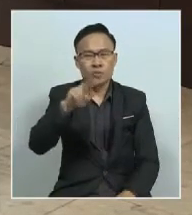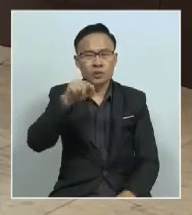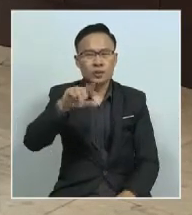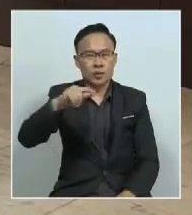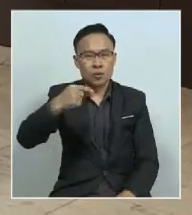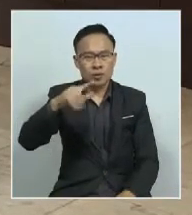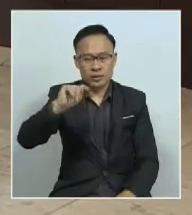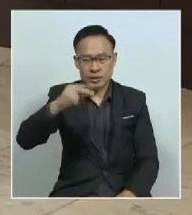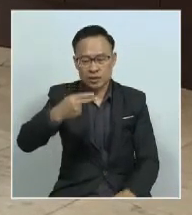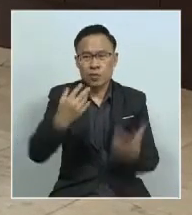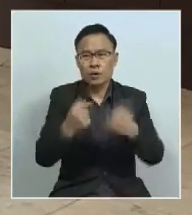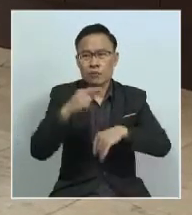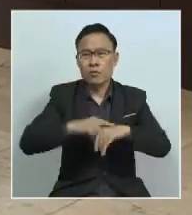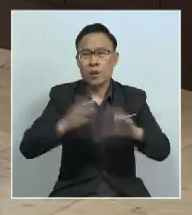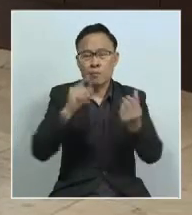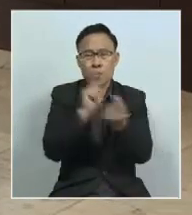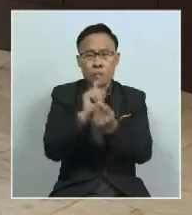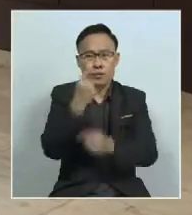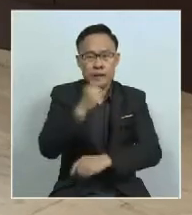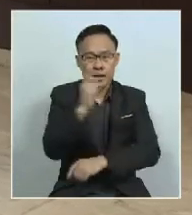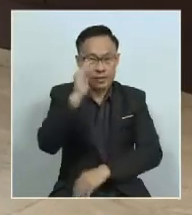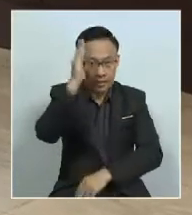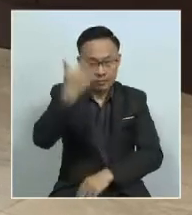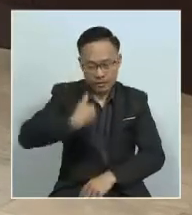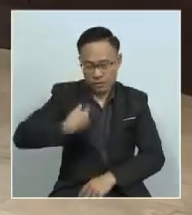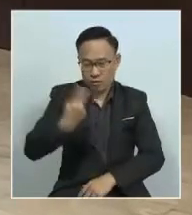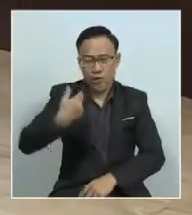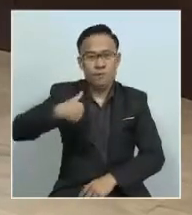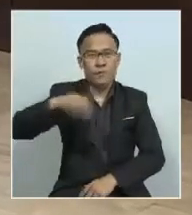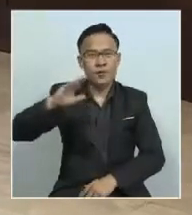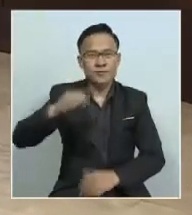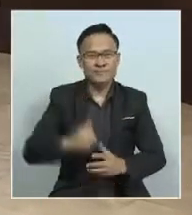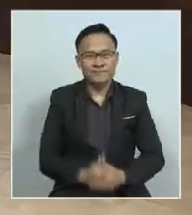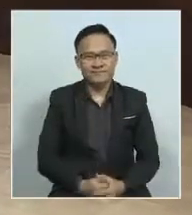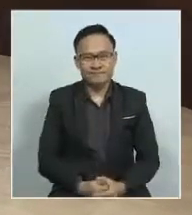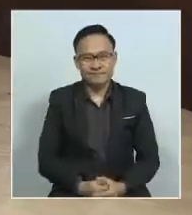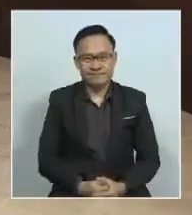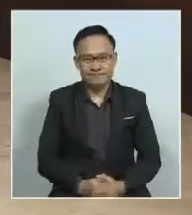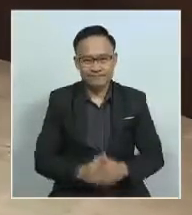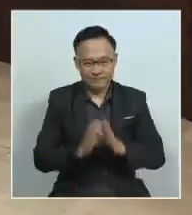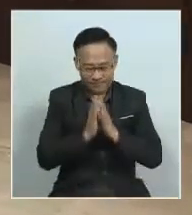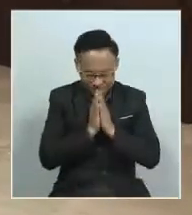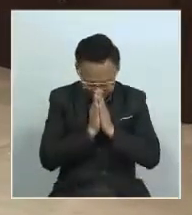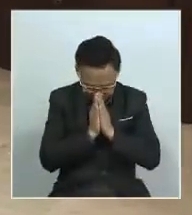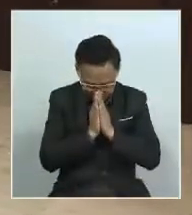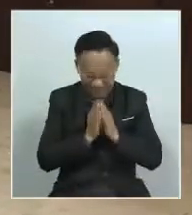าสำหรับเรา2คนในวันนี้แล้วนะคะพบกันใหม่ในสัปดาห์หน้าสำหรับวันนี้เราทั้ง2คนลาคุณผู้ชมคุณผู้ฟังไปก่อนสวัสดีค่ะ สวัสดีครับ